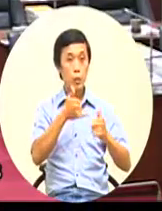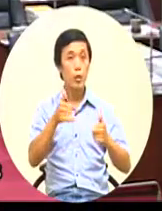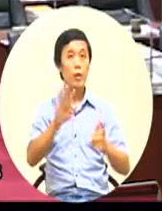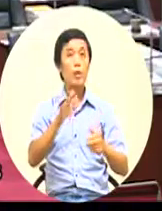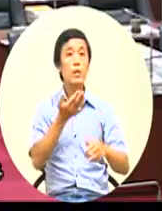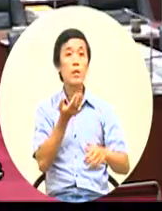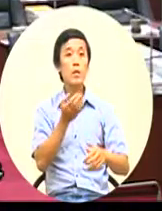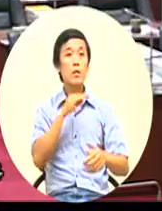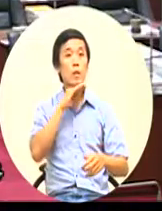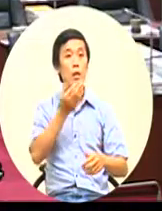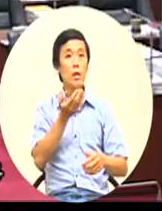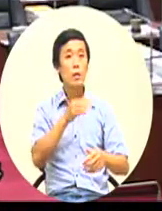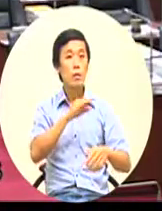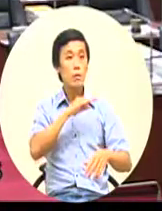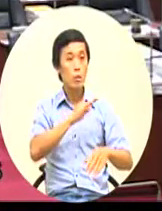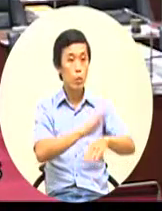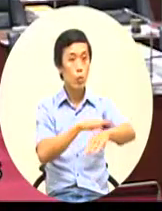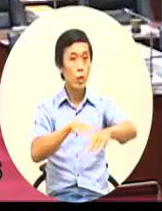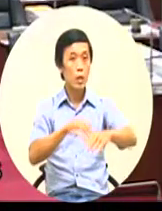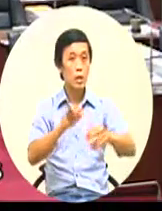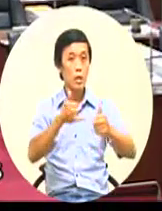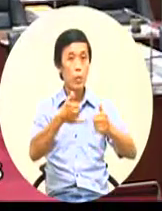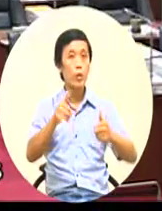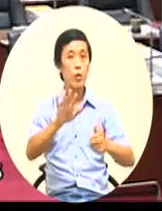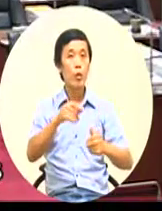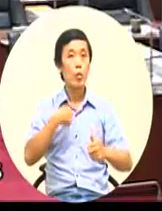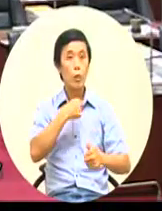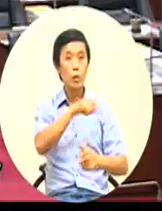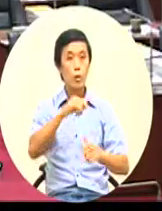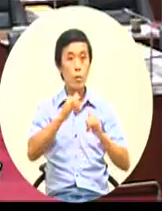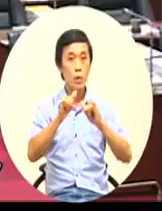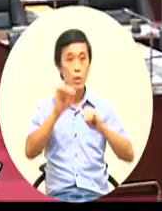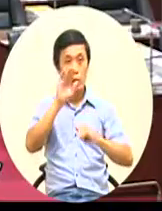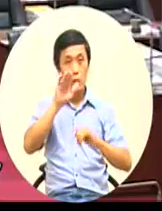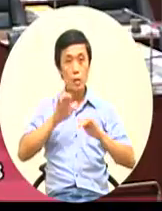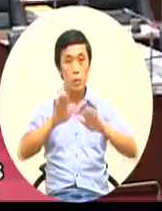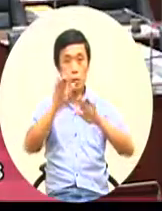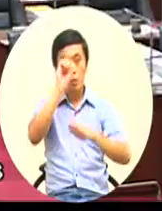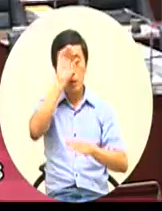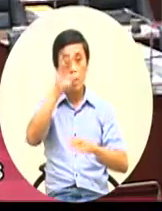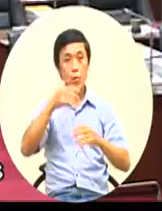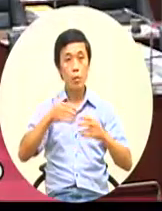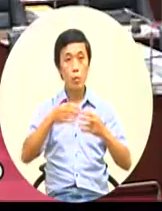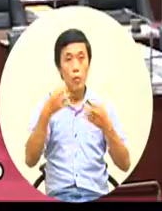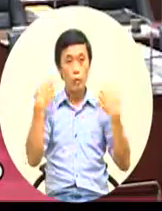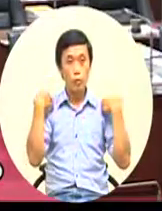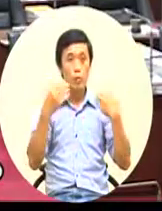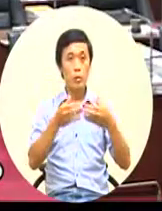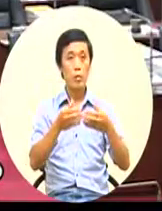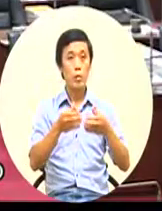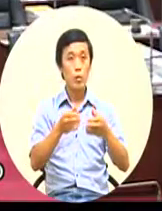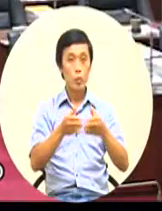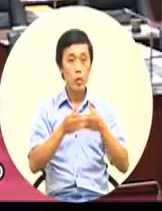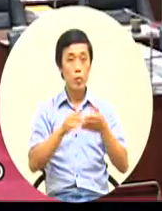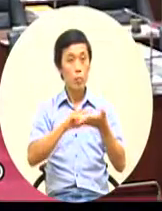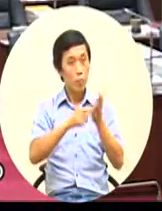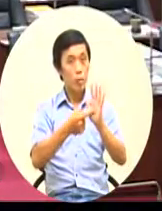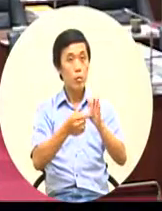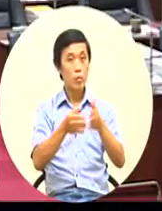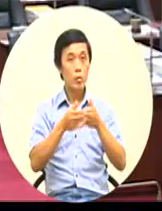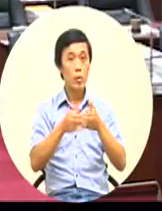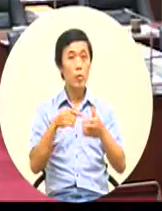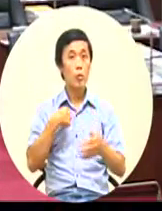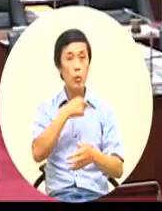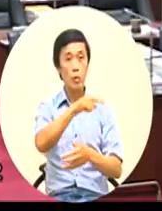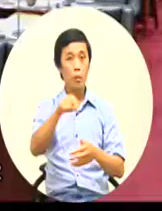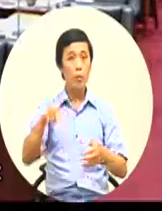会做一个回应。那我想我们民进党团为了表示我们的负责，我们民进党籍的议员还有参与我们民进党